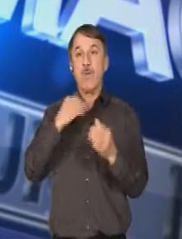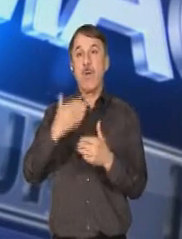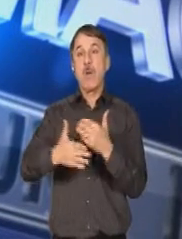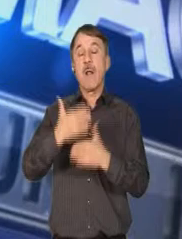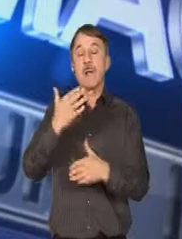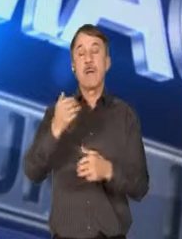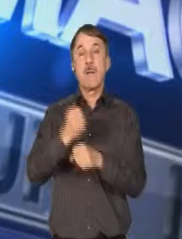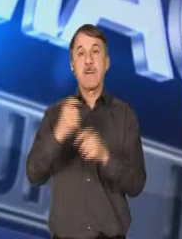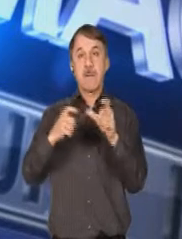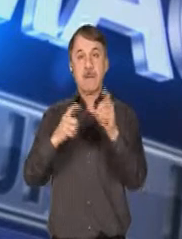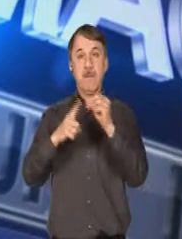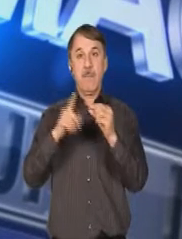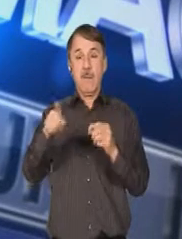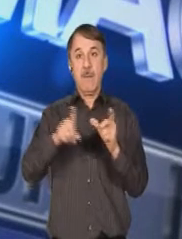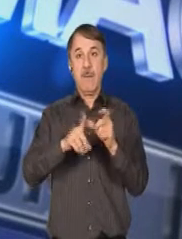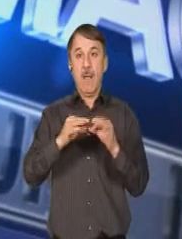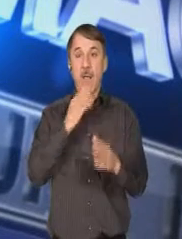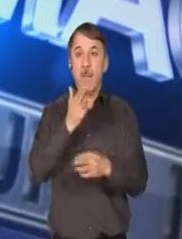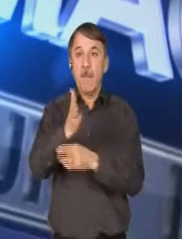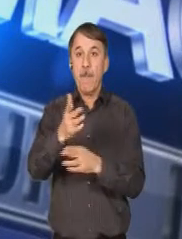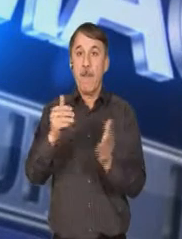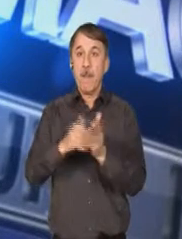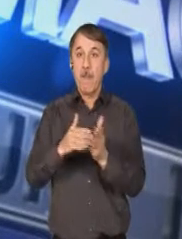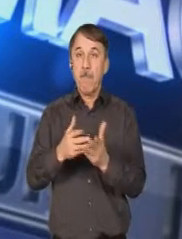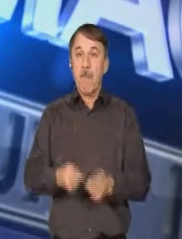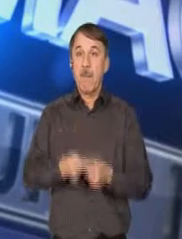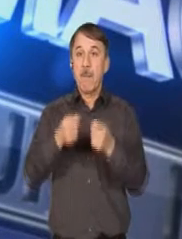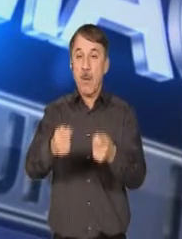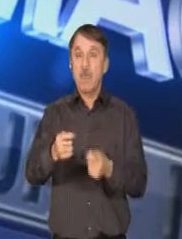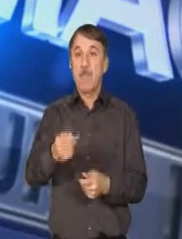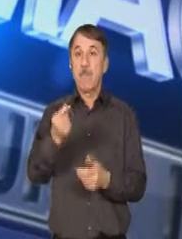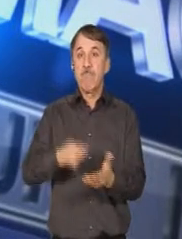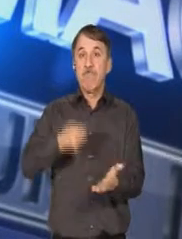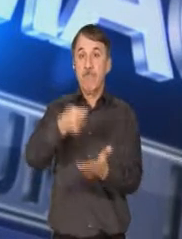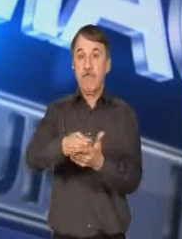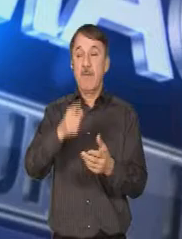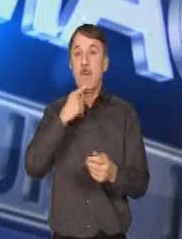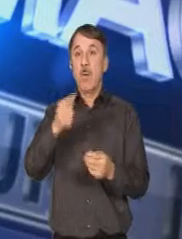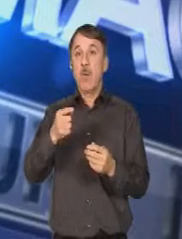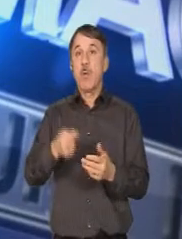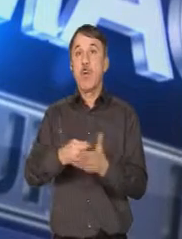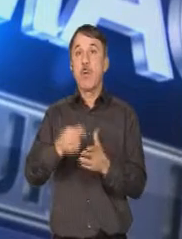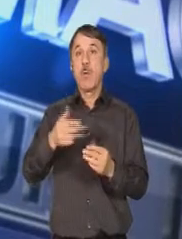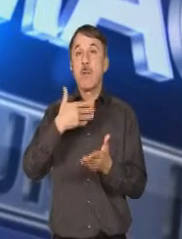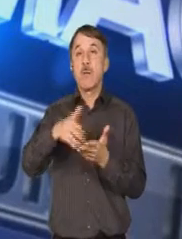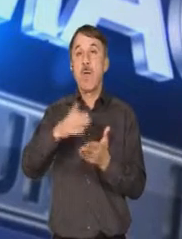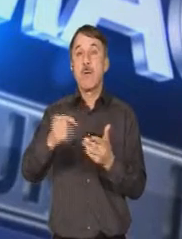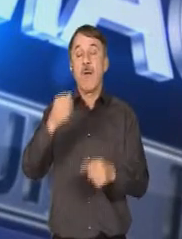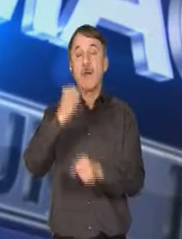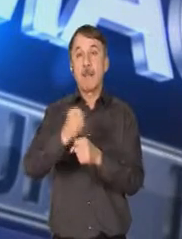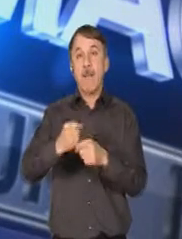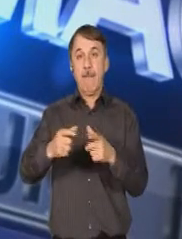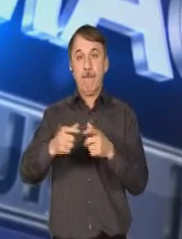iz javnogradskog saobraćajnog preduzeća. Cena ovih karata je 1650 dinara, a korisnici snose i